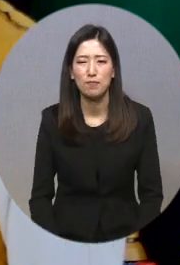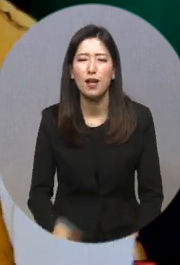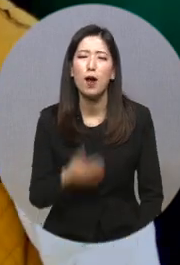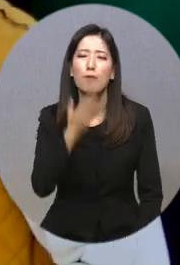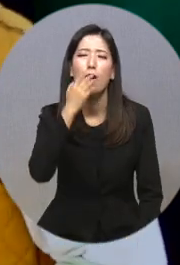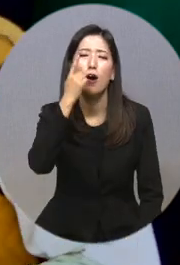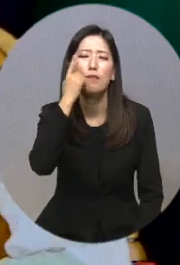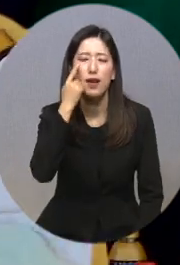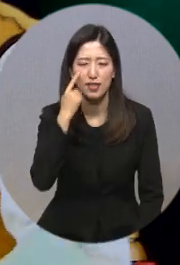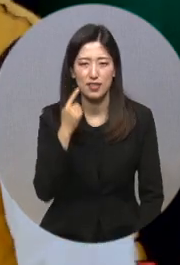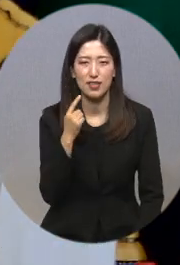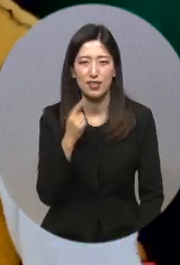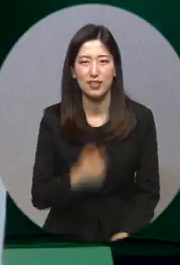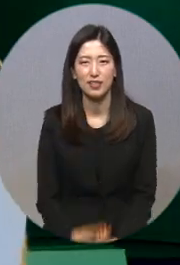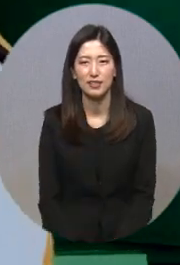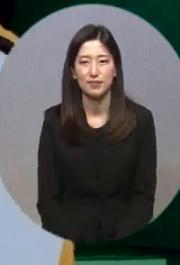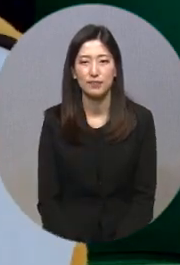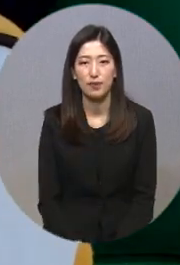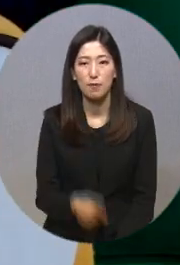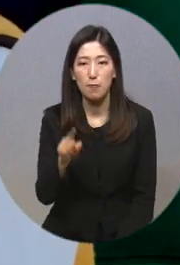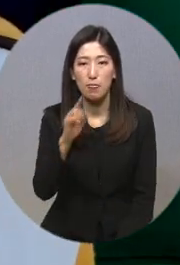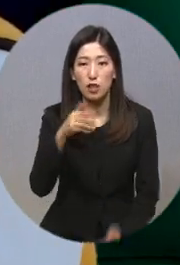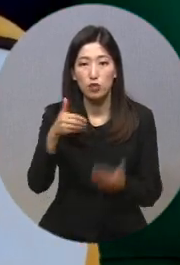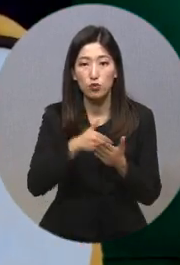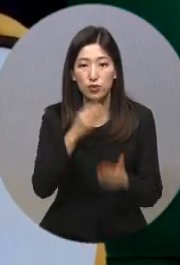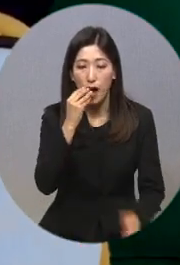알아야 저희가 알려드리죠. 이게?